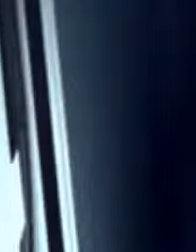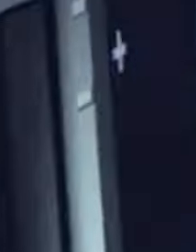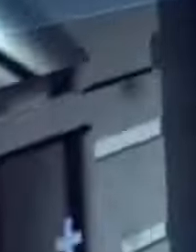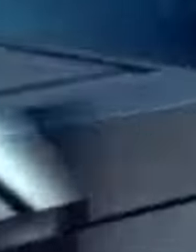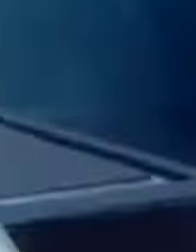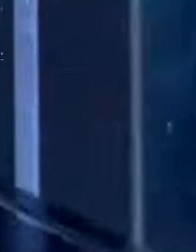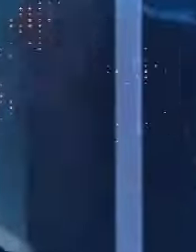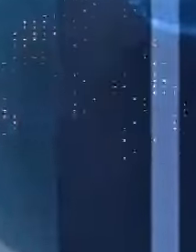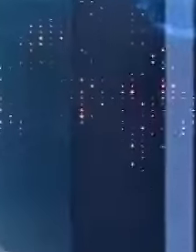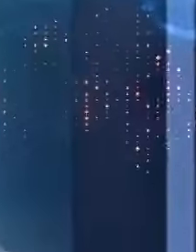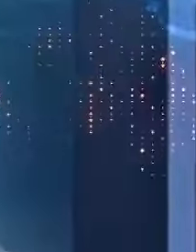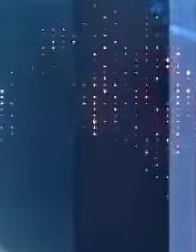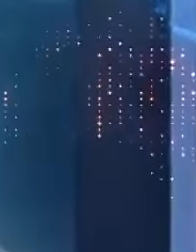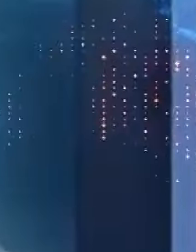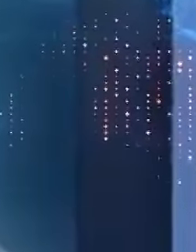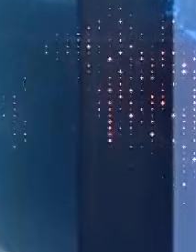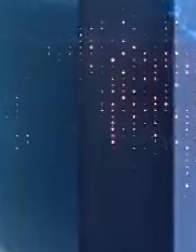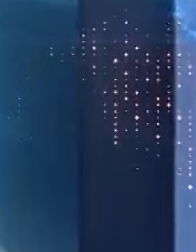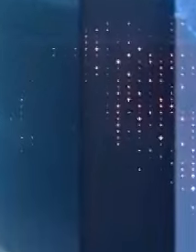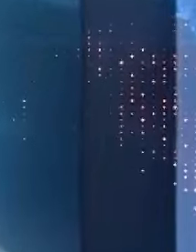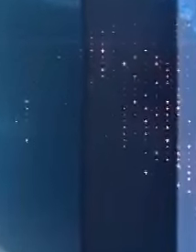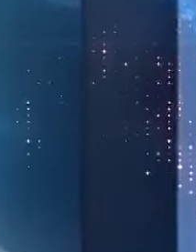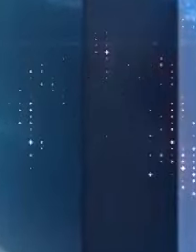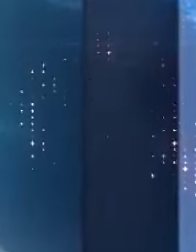Жарқын Нұрланұлы, Абзал Нүсіпов, Жетісу телеарнасы.